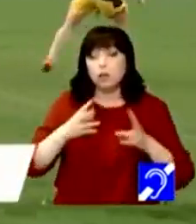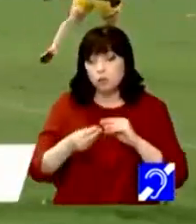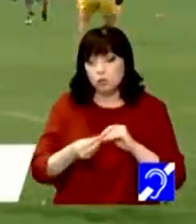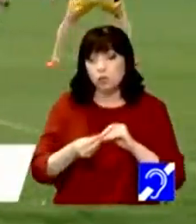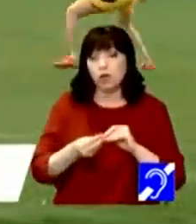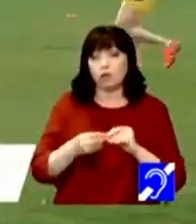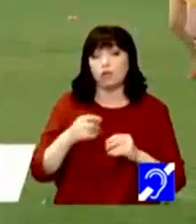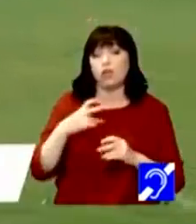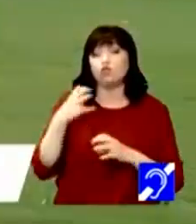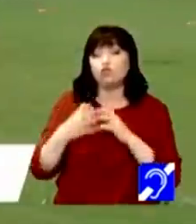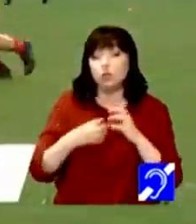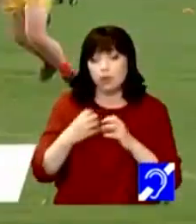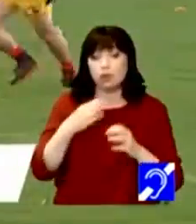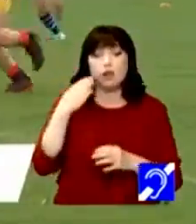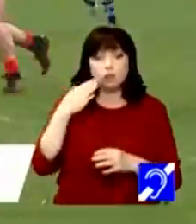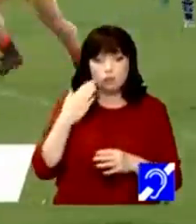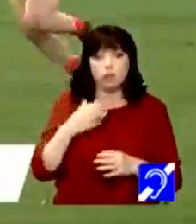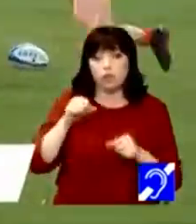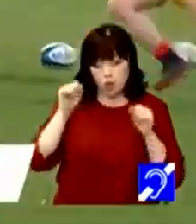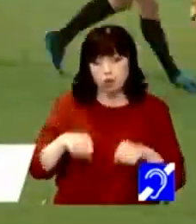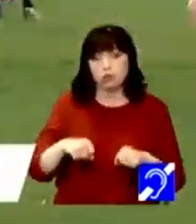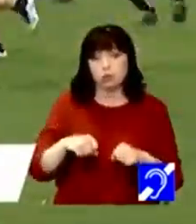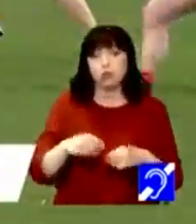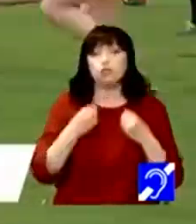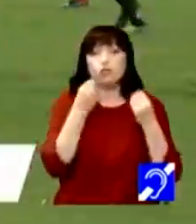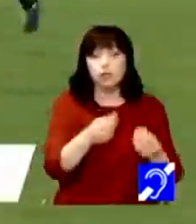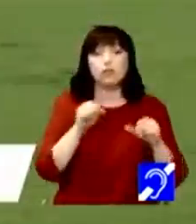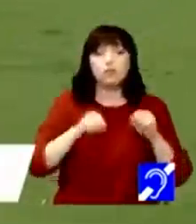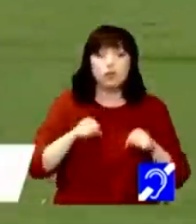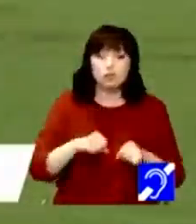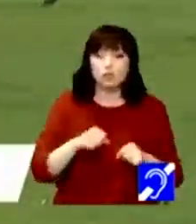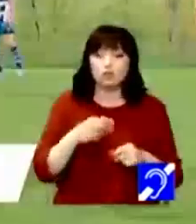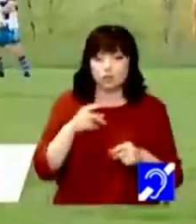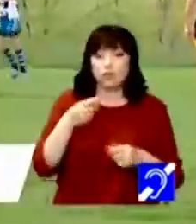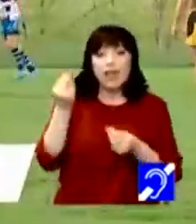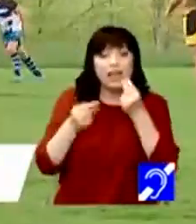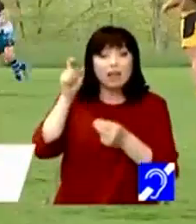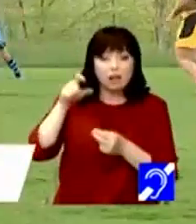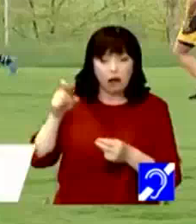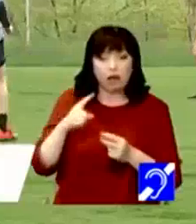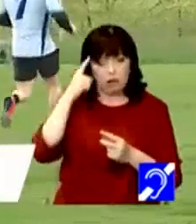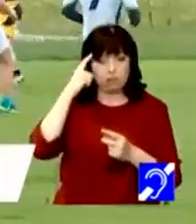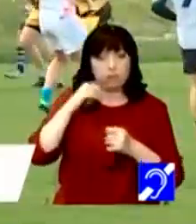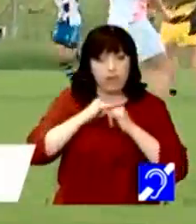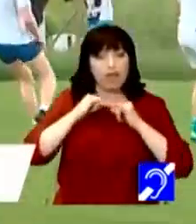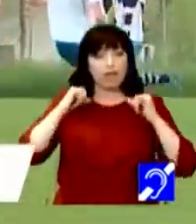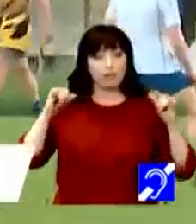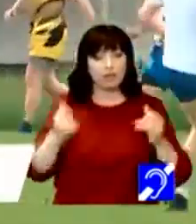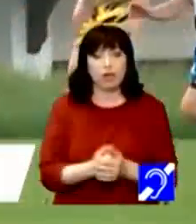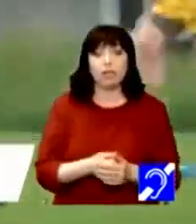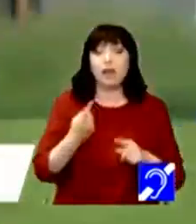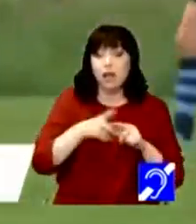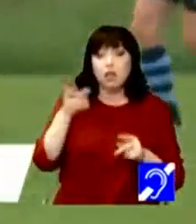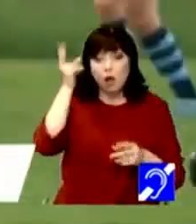respective, campionatul României va putea oferi posibilitatea jucătorilor să crească. Această experiență poate fi adusă